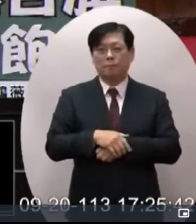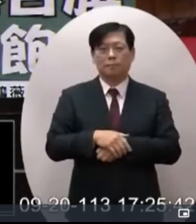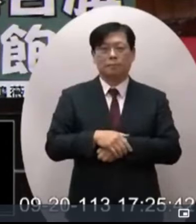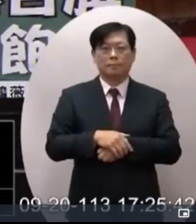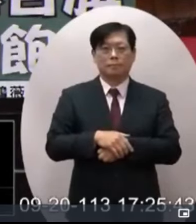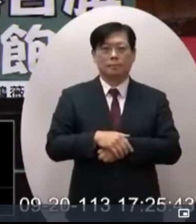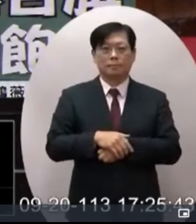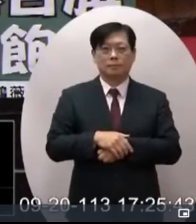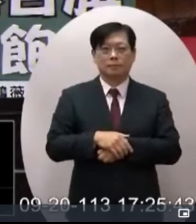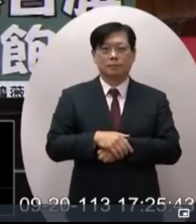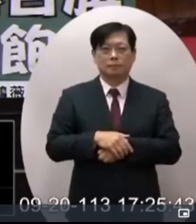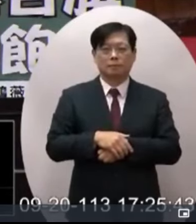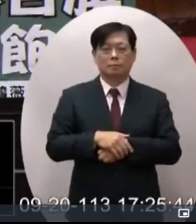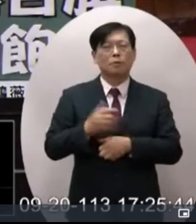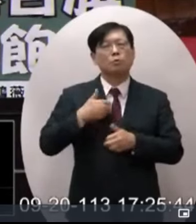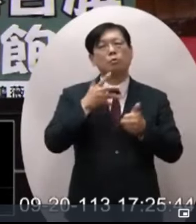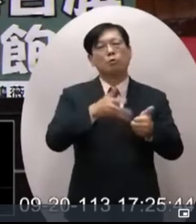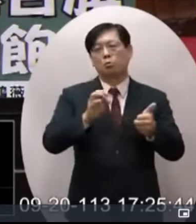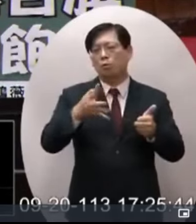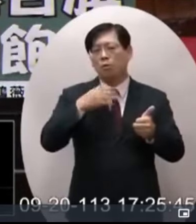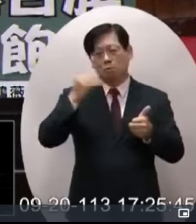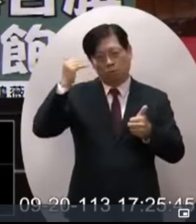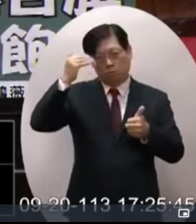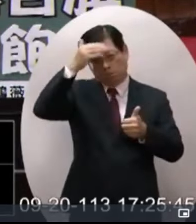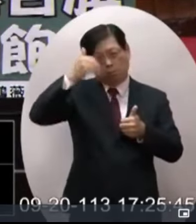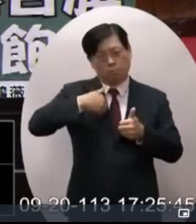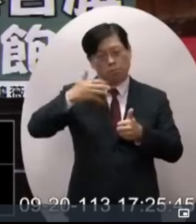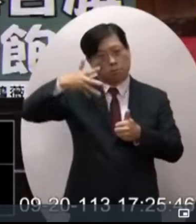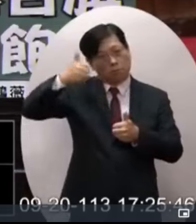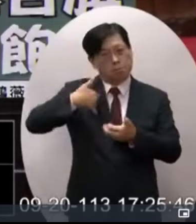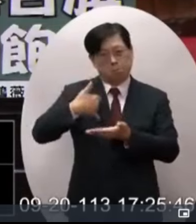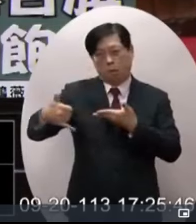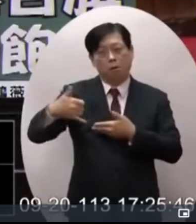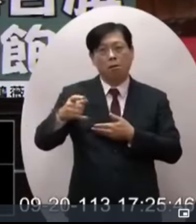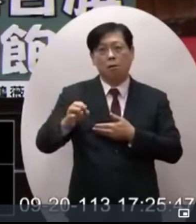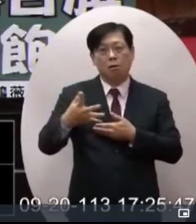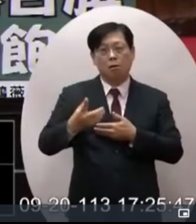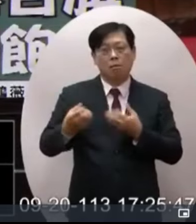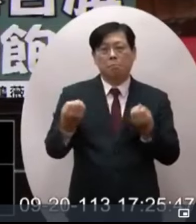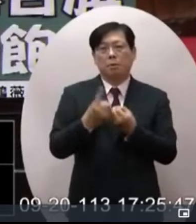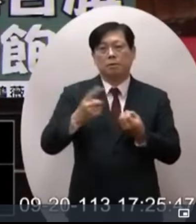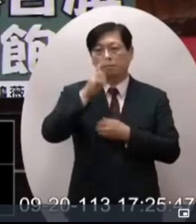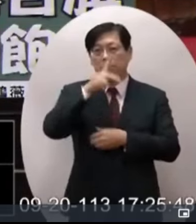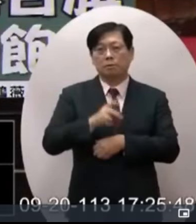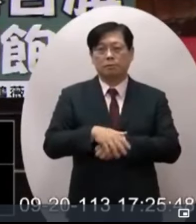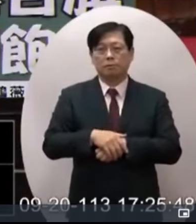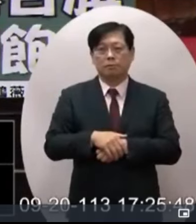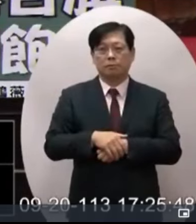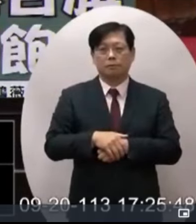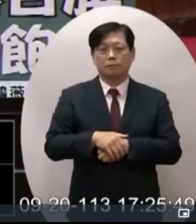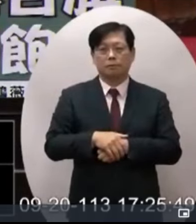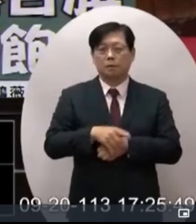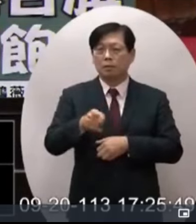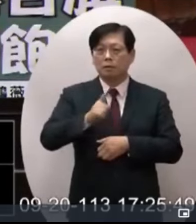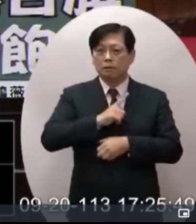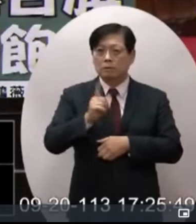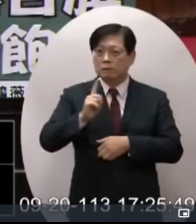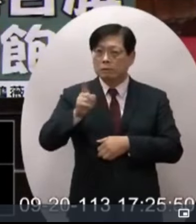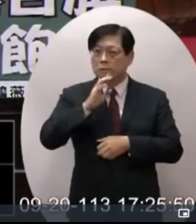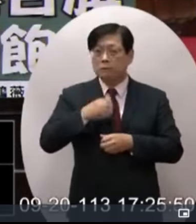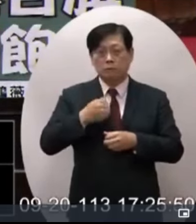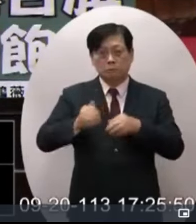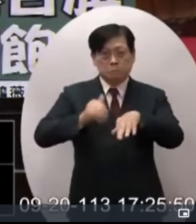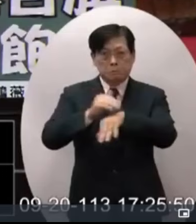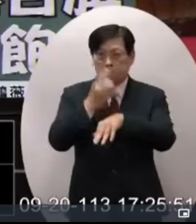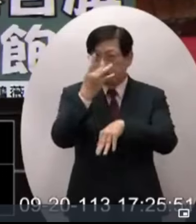事长的背景吗？ 那我请问，为什么郑文龙要走？他犯了什么问题？ 犯什么错误？ 谢谢。 他不专业吗？他没有